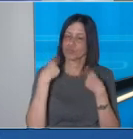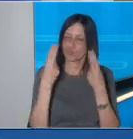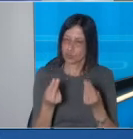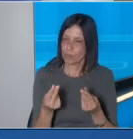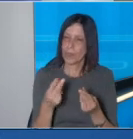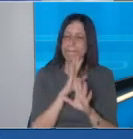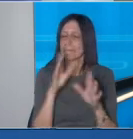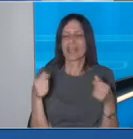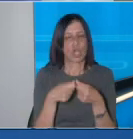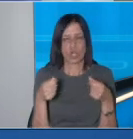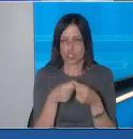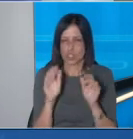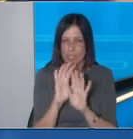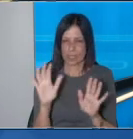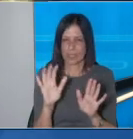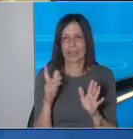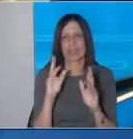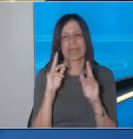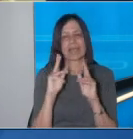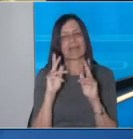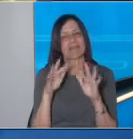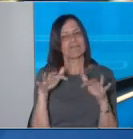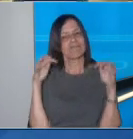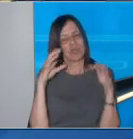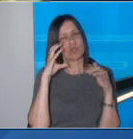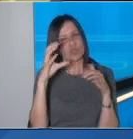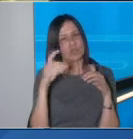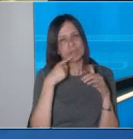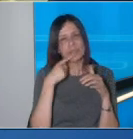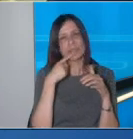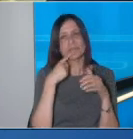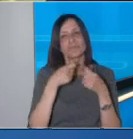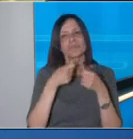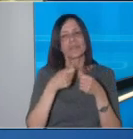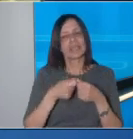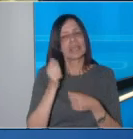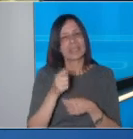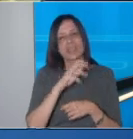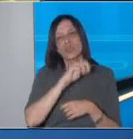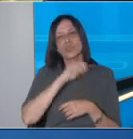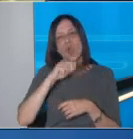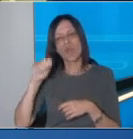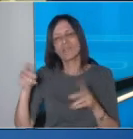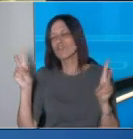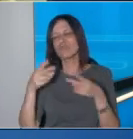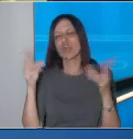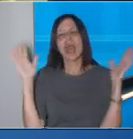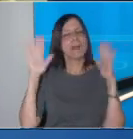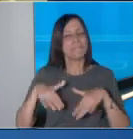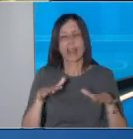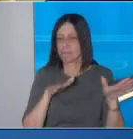כל, בלי קשר, קהל הצופים צריך לדעת שלחבר הכנסת נורווגי אין באמת אפשרות להפיל ממשלה.